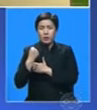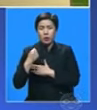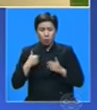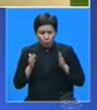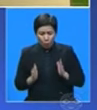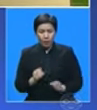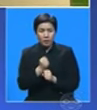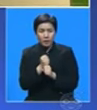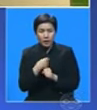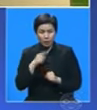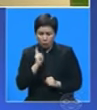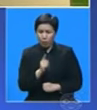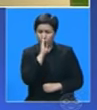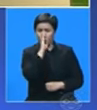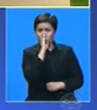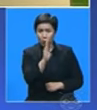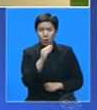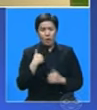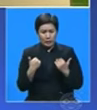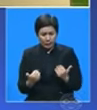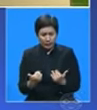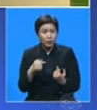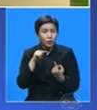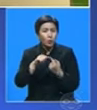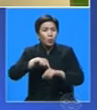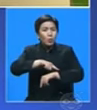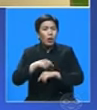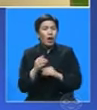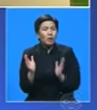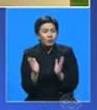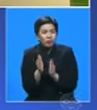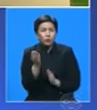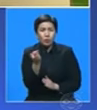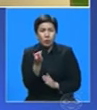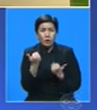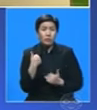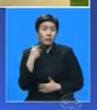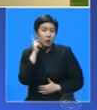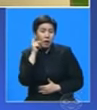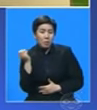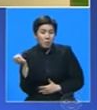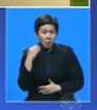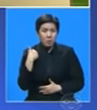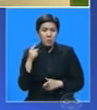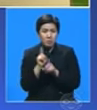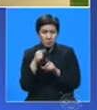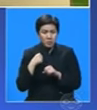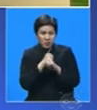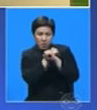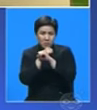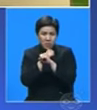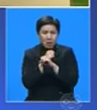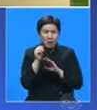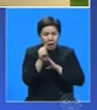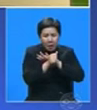ที่ก็ไม่เลือกปฏิบัติเรามีเวลาน้อยนะครับคราวนี้ก็มีข่าวในเรื่องของการเริ่มมีการต่อต้านกันทั้งทางเปิดเผยบ้